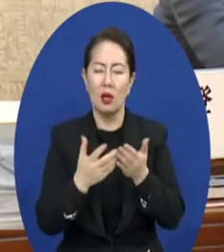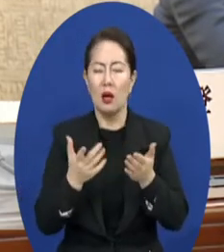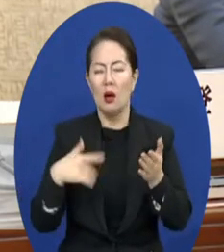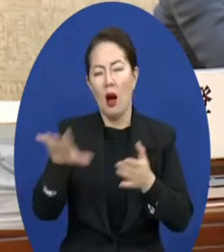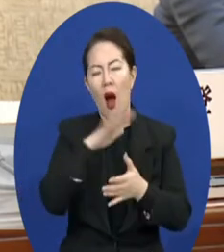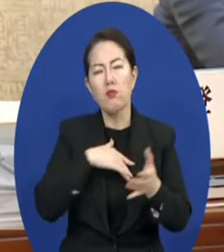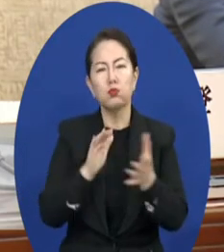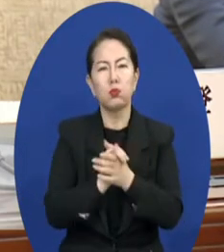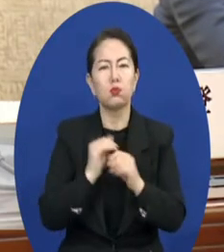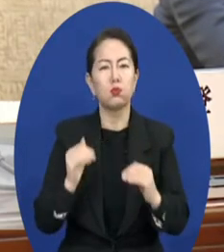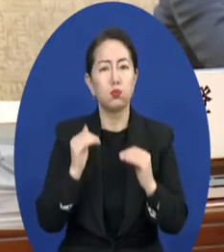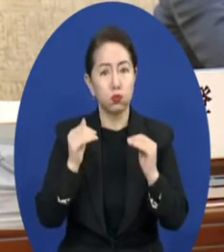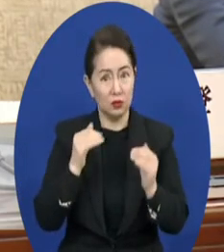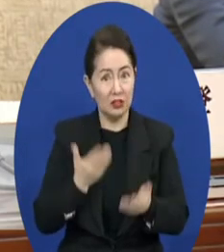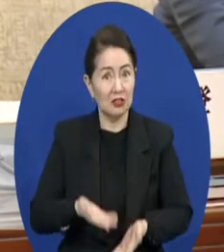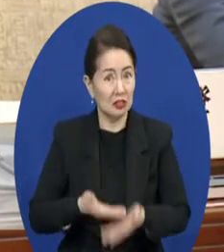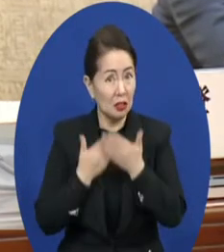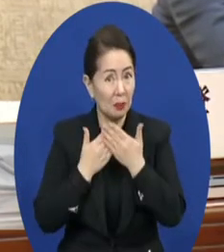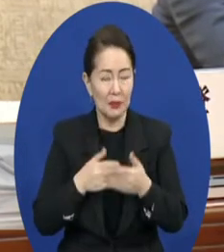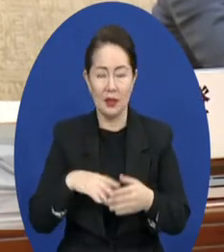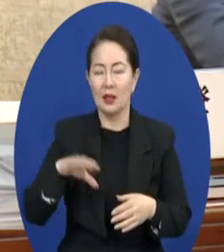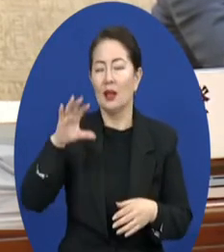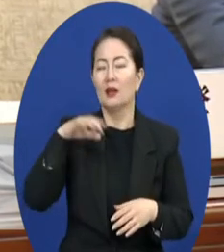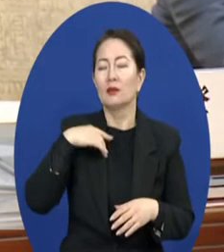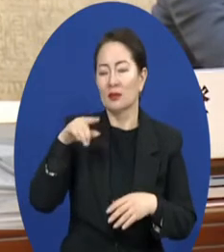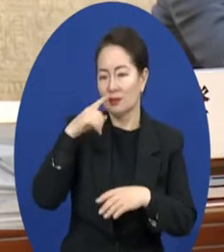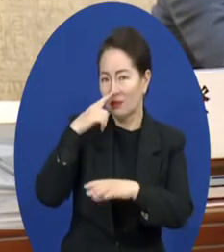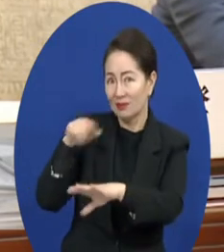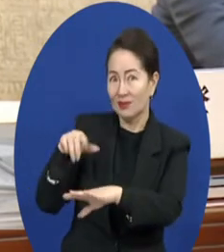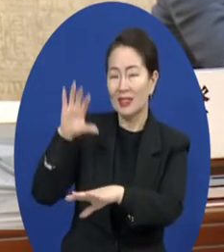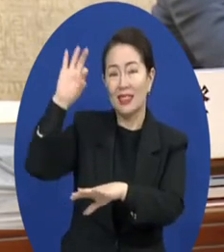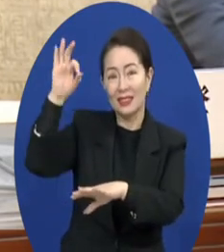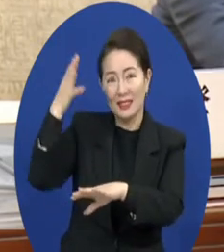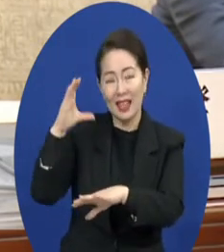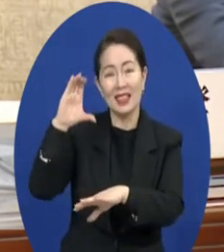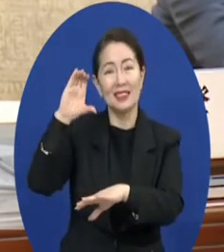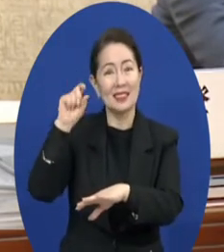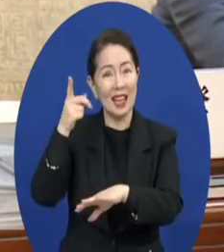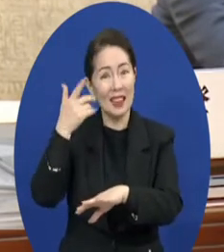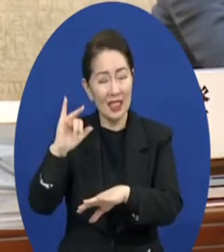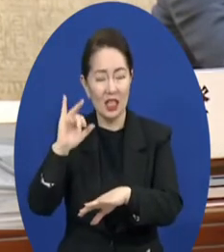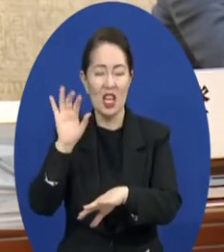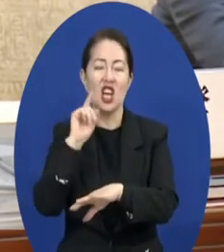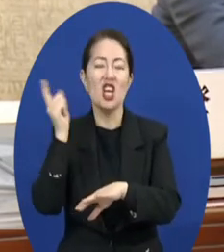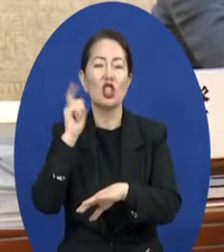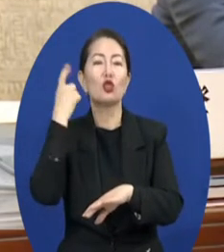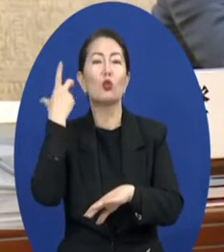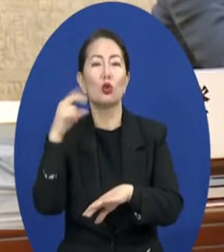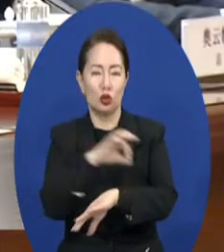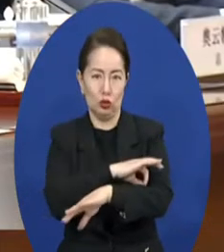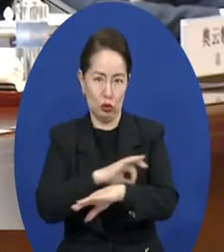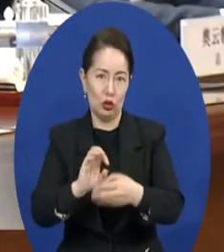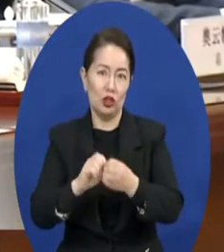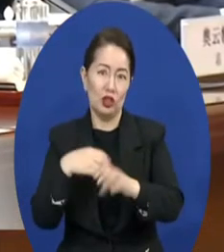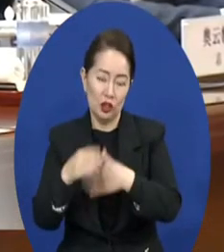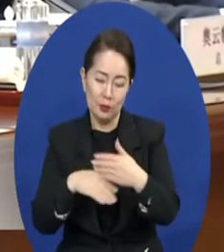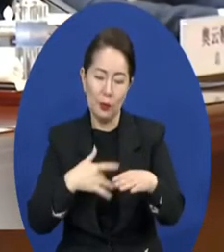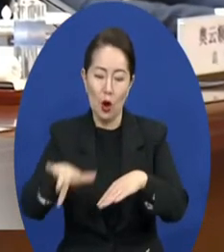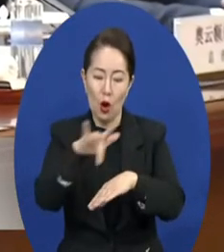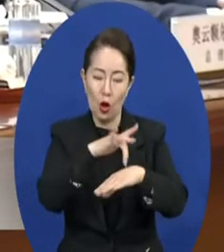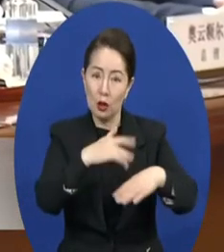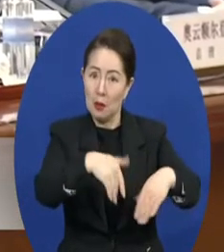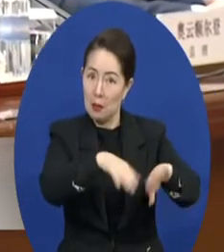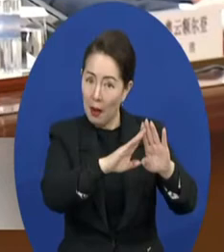дэмжинэ. Монгол улсын өмнөд бүс нутагт нар салхины эрчим хүч зэрэг сэргээгт эрчим хүчний төслийг хэрэгжүүлэх, хот